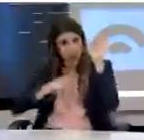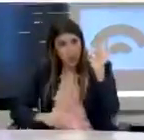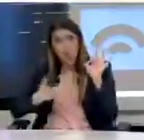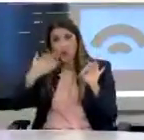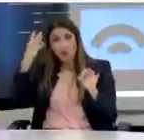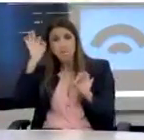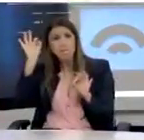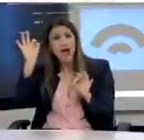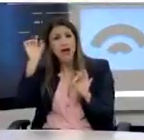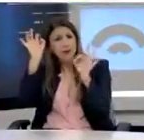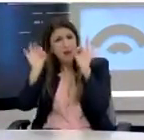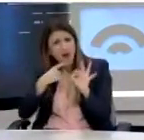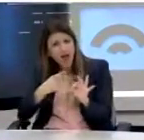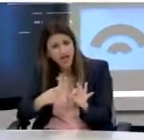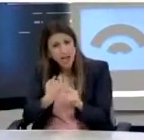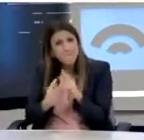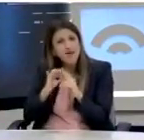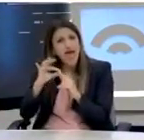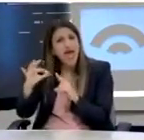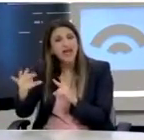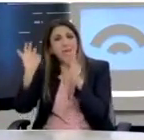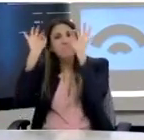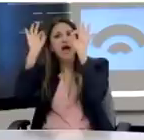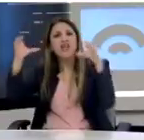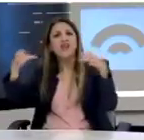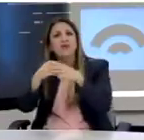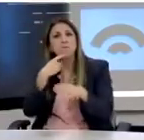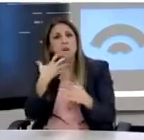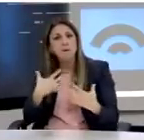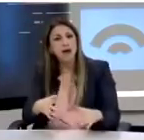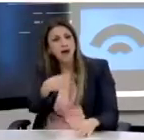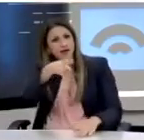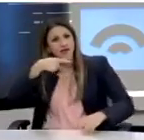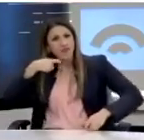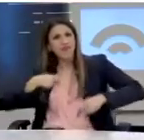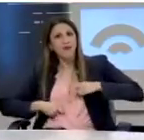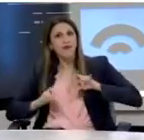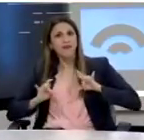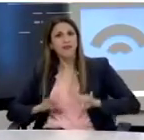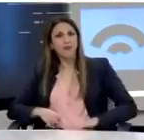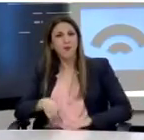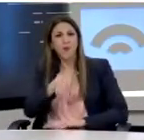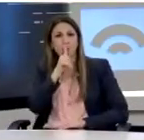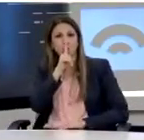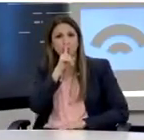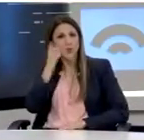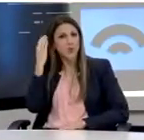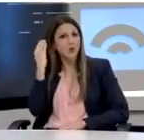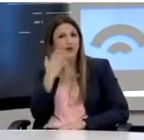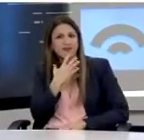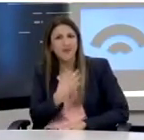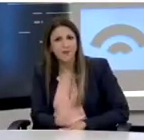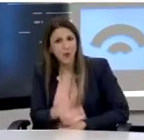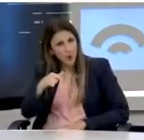άλλα σημεία αναφέρεται και σε Μακεδόνες. Τόσο μεγάλο αγώνα είχατε κάνει εσείς για τη μακεδονική γλώσσα και για